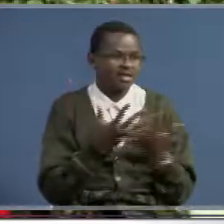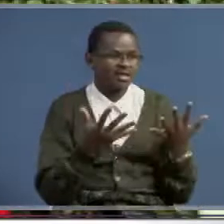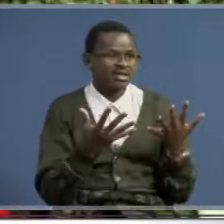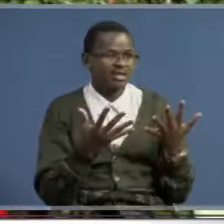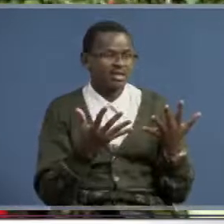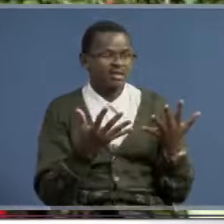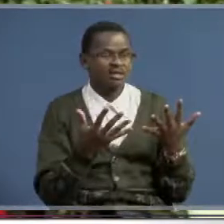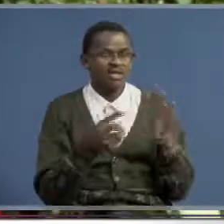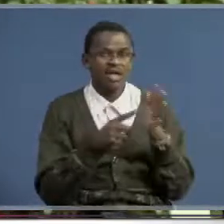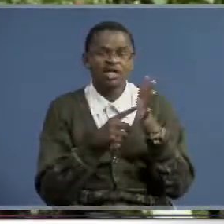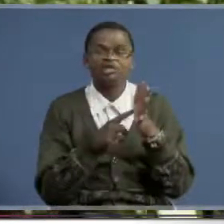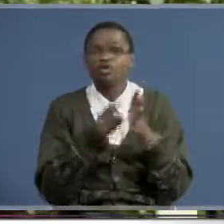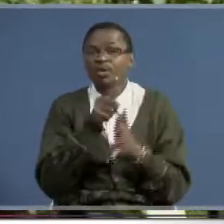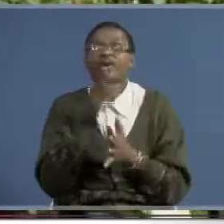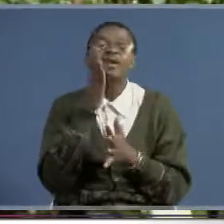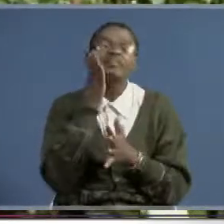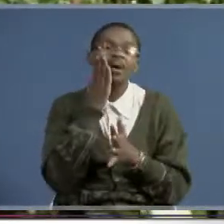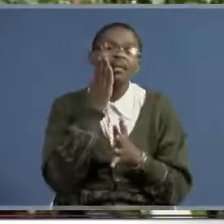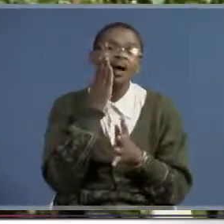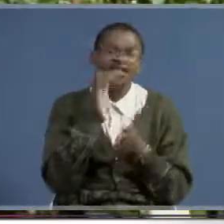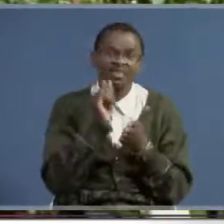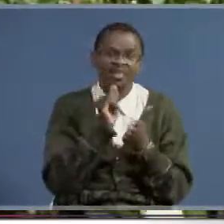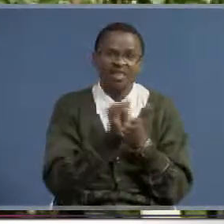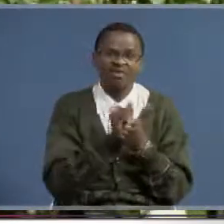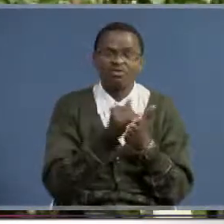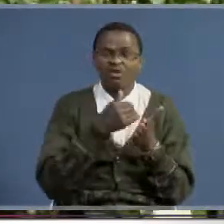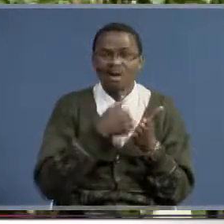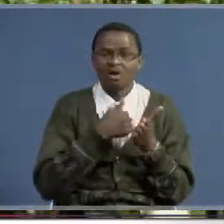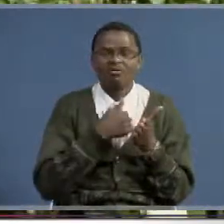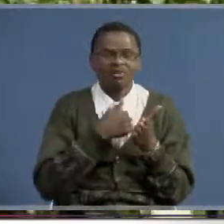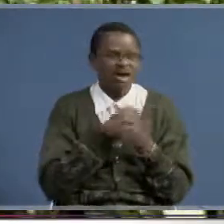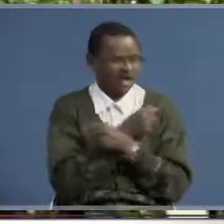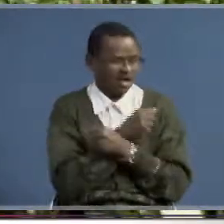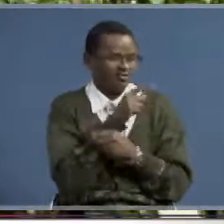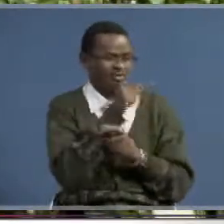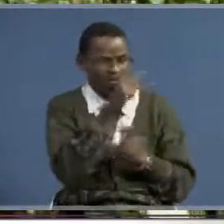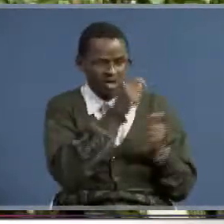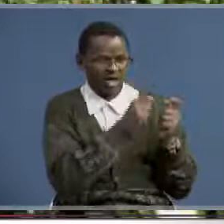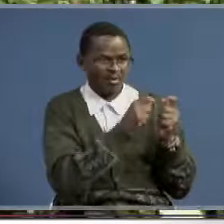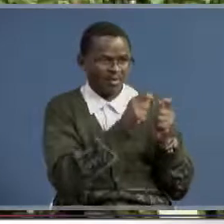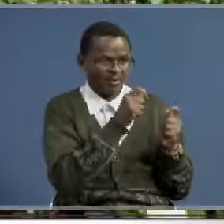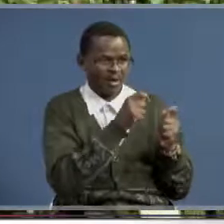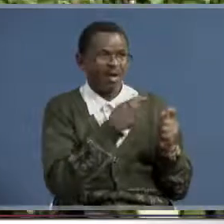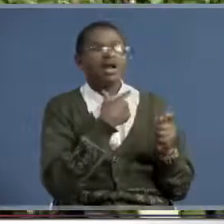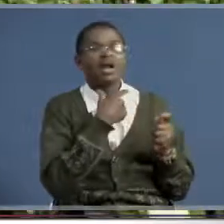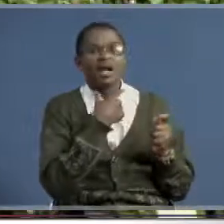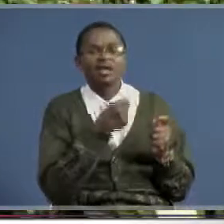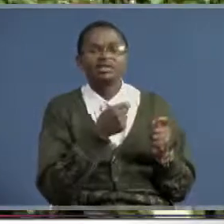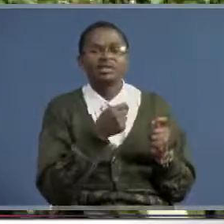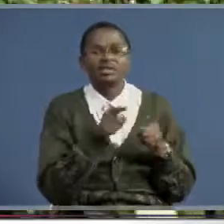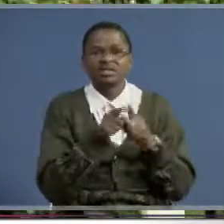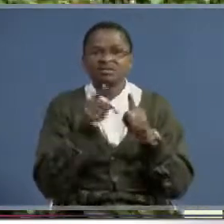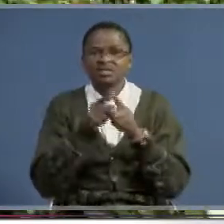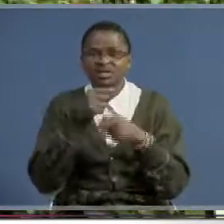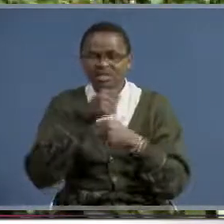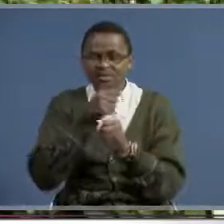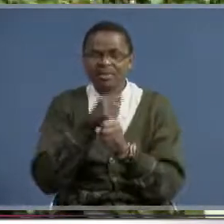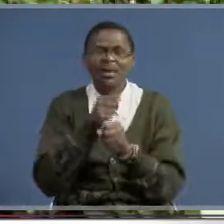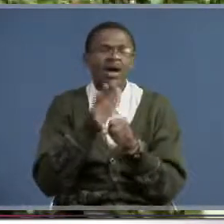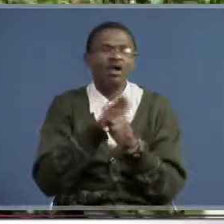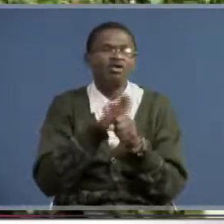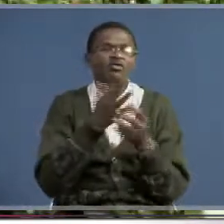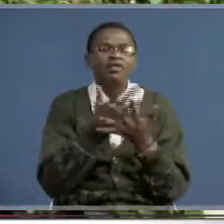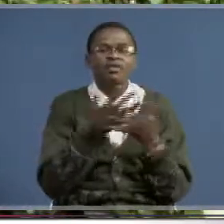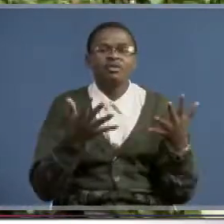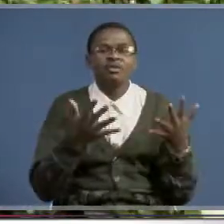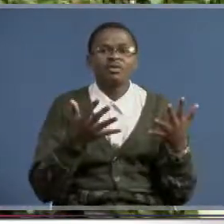akale njiyoonyesi ya kwamba wewe ni mama ambaye unatiki tamathuni yako. Unaesafaa kama kimartati na inafanya function mingi. Ukiwa